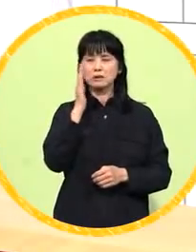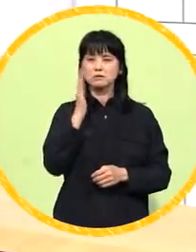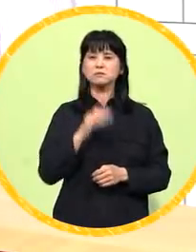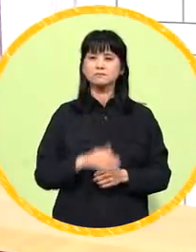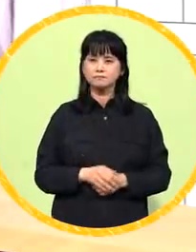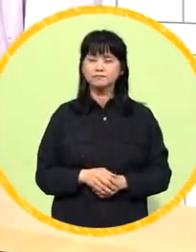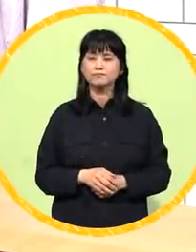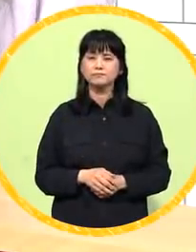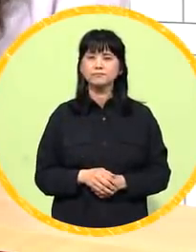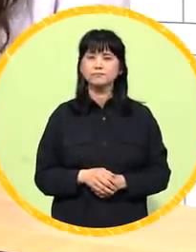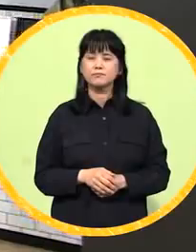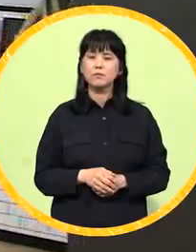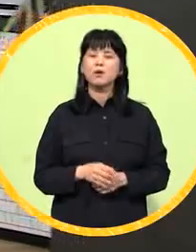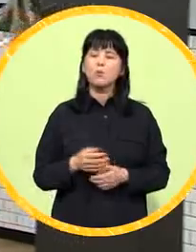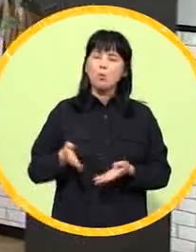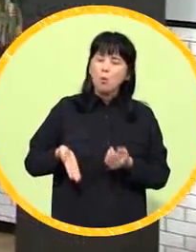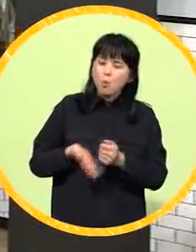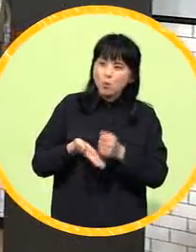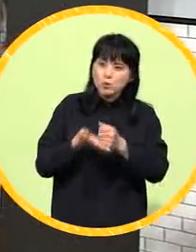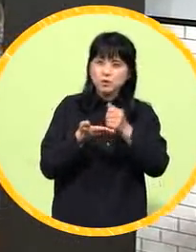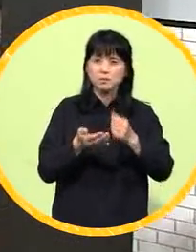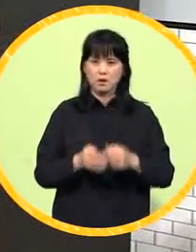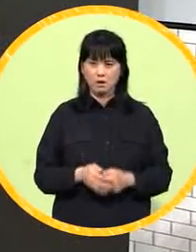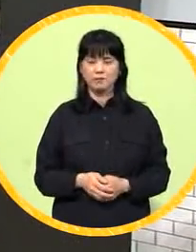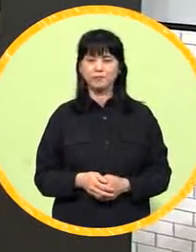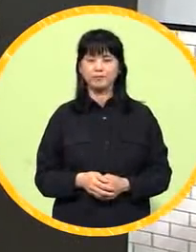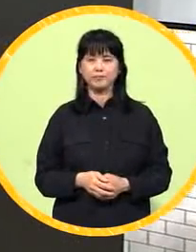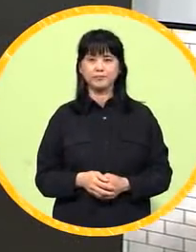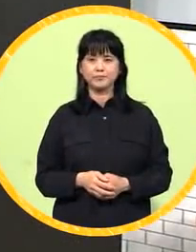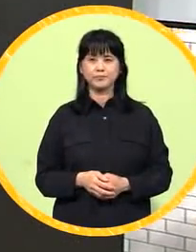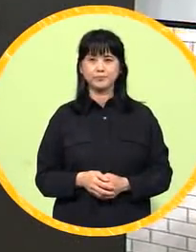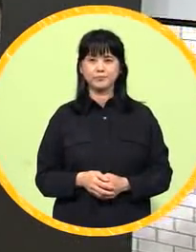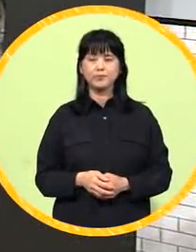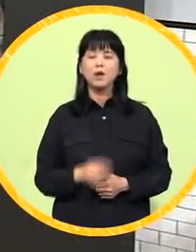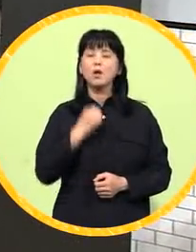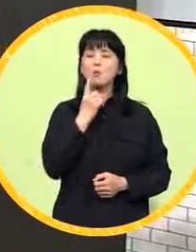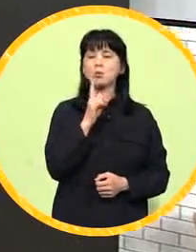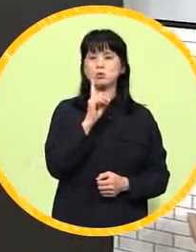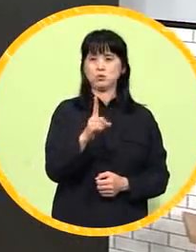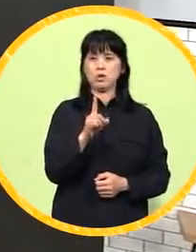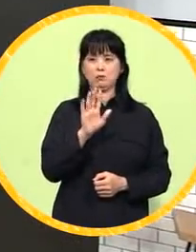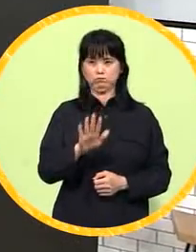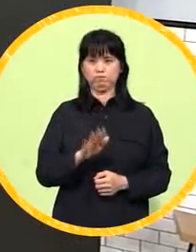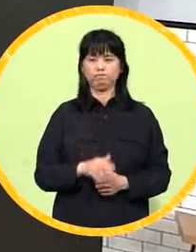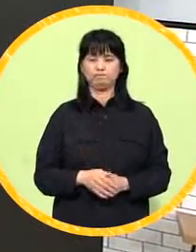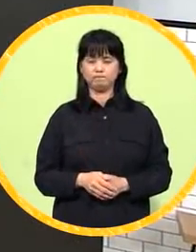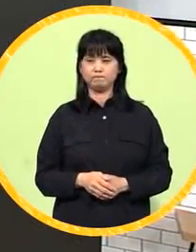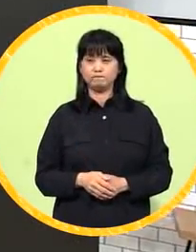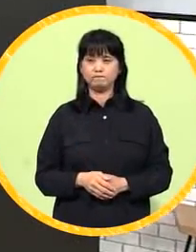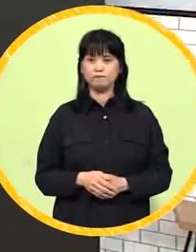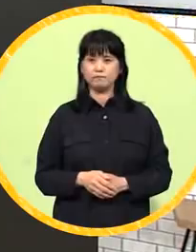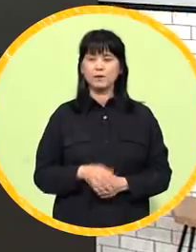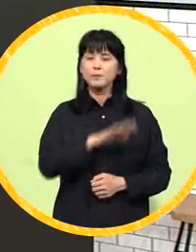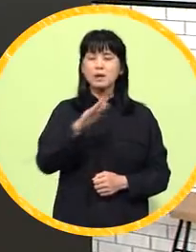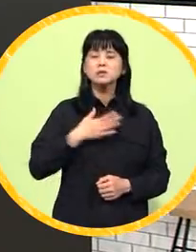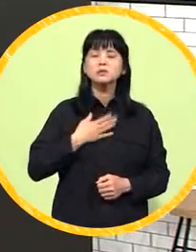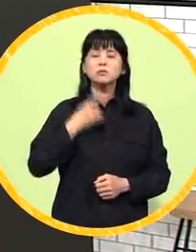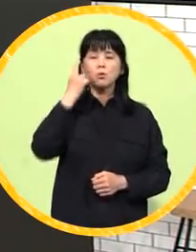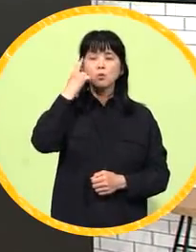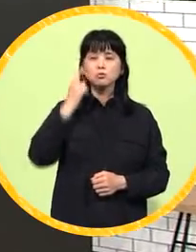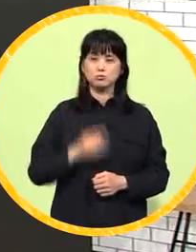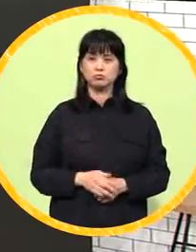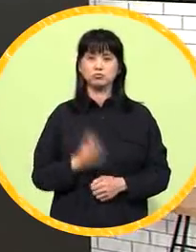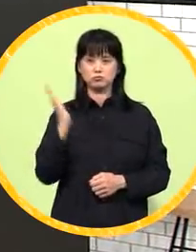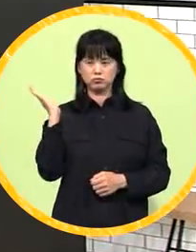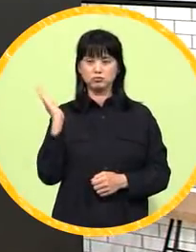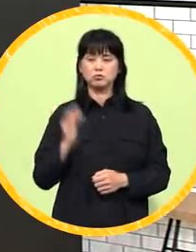けどだからすごくお勧めでございますそしてもう一つございますはいといったこれは皆様ご存知だと思いますけども